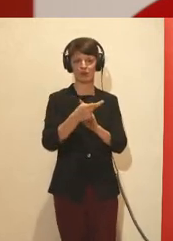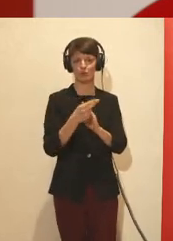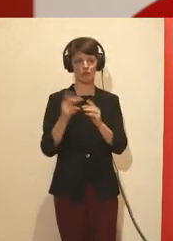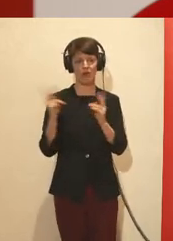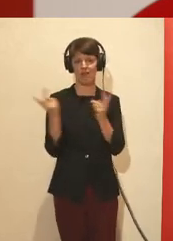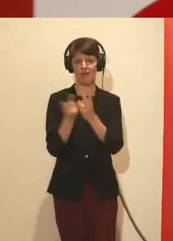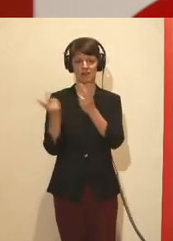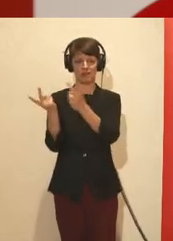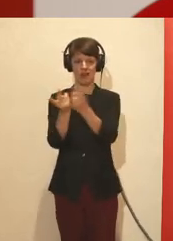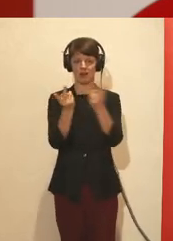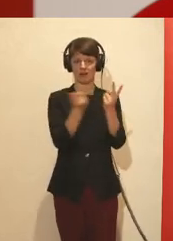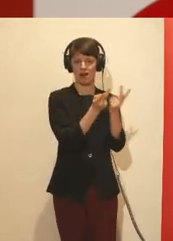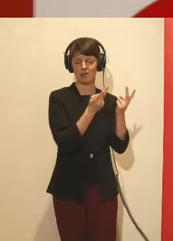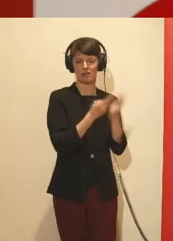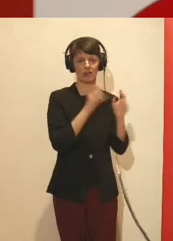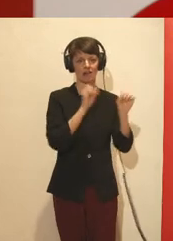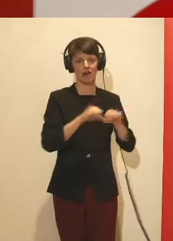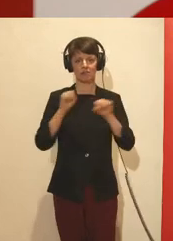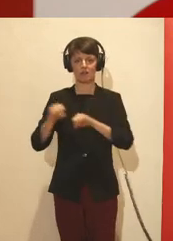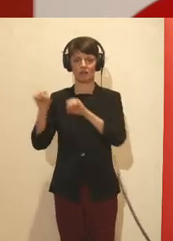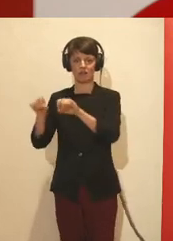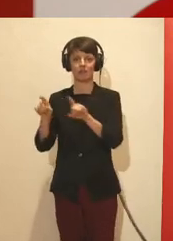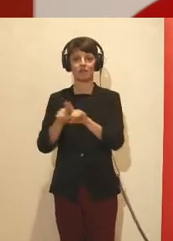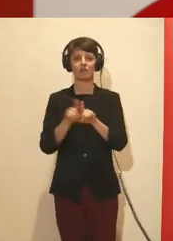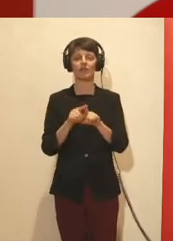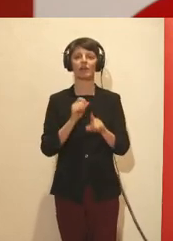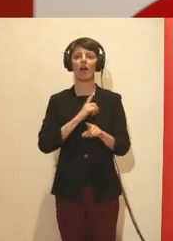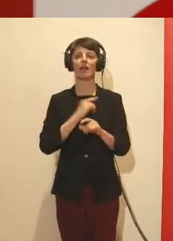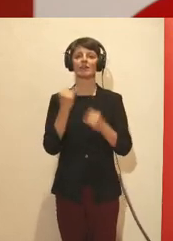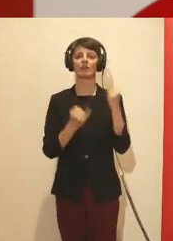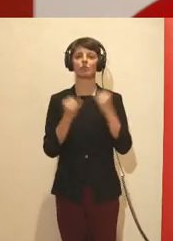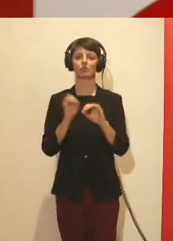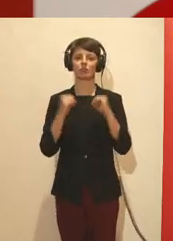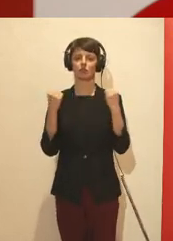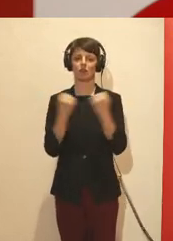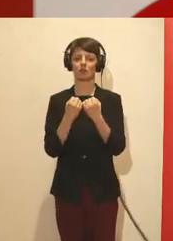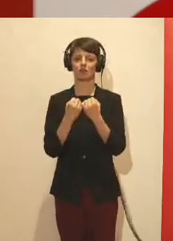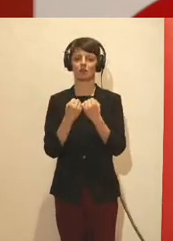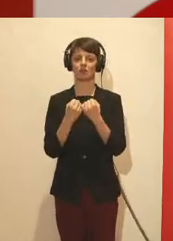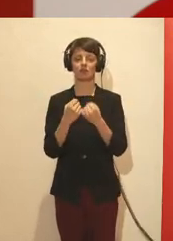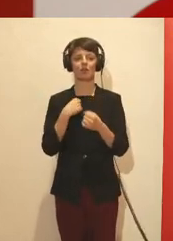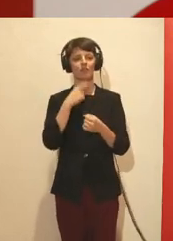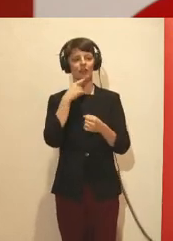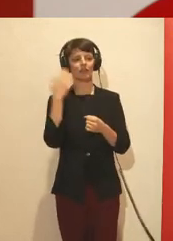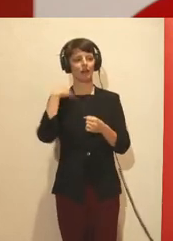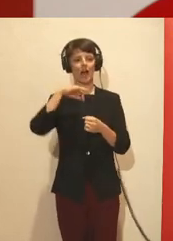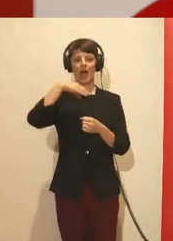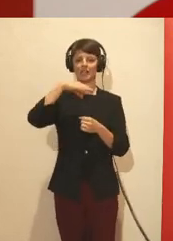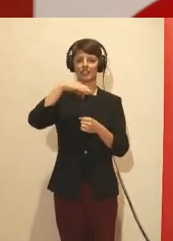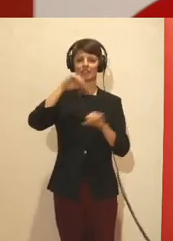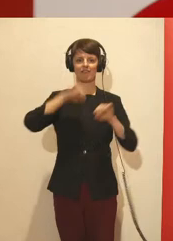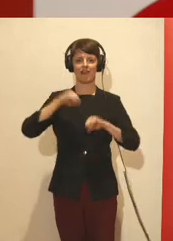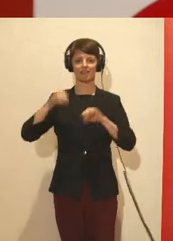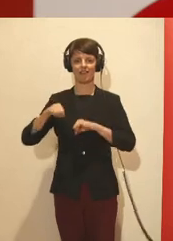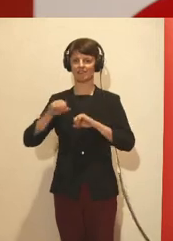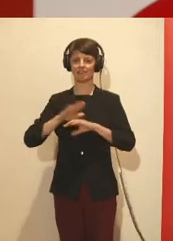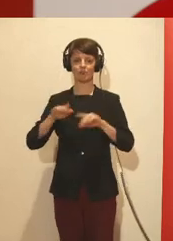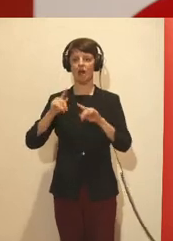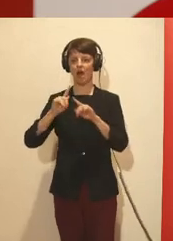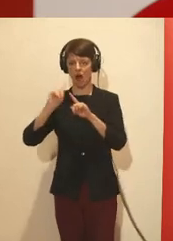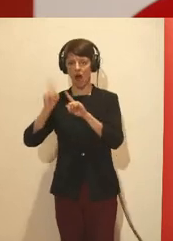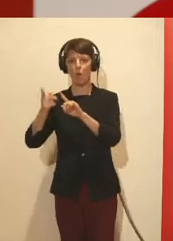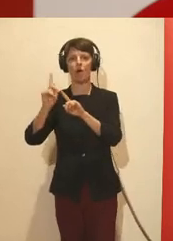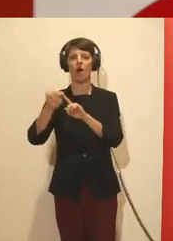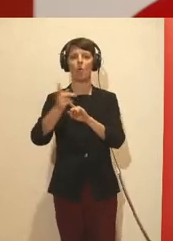dabei das gleiche zu können wie in den reichen industriestaaten die das nicht mehr für sich als einzelne als als eigene besondere